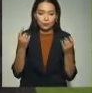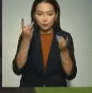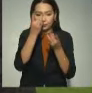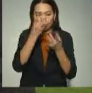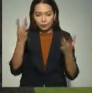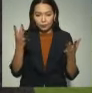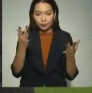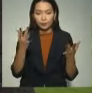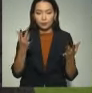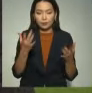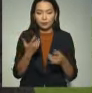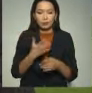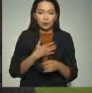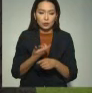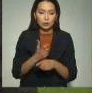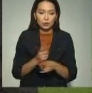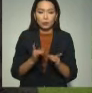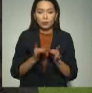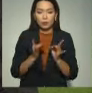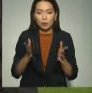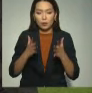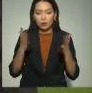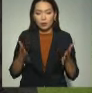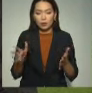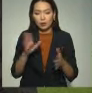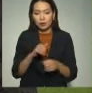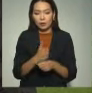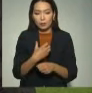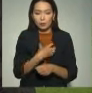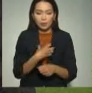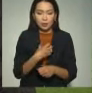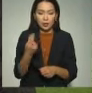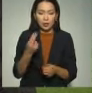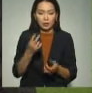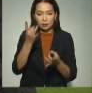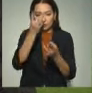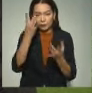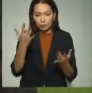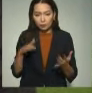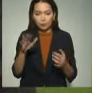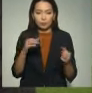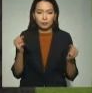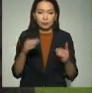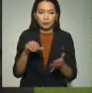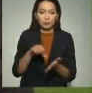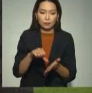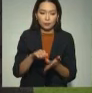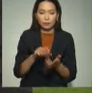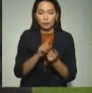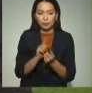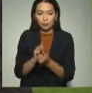алыс емес. Біз үшін бұл үлкен мейрам. Бәріміз бас қосып, осы Астанадағы мәдениет мекемелері бас қосып, кездесулер